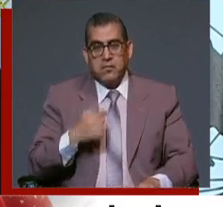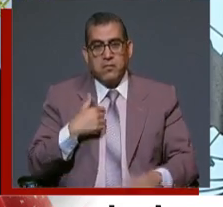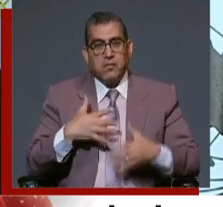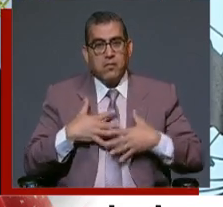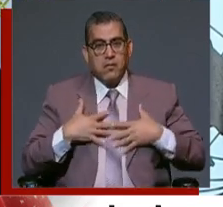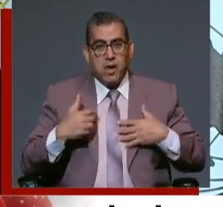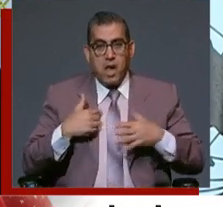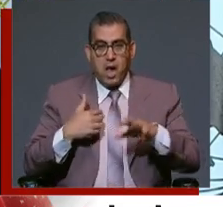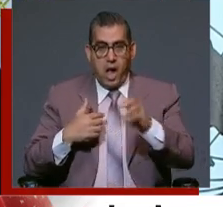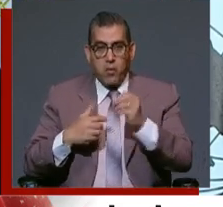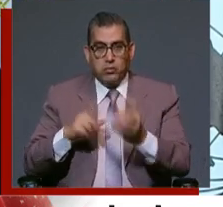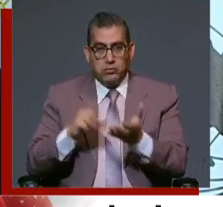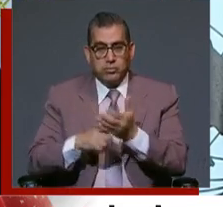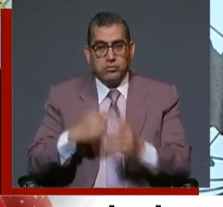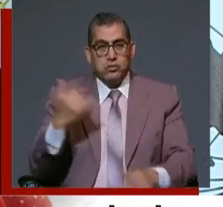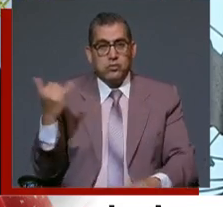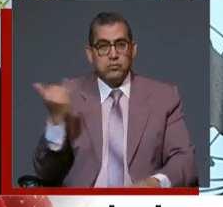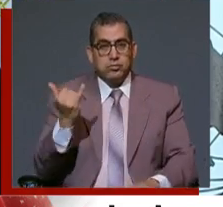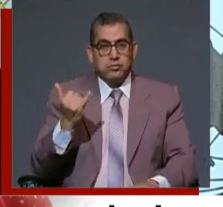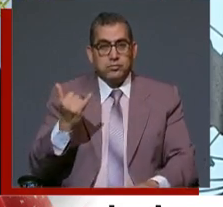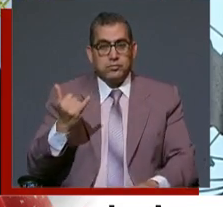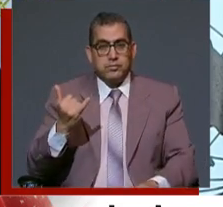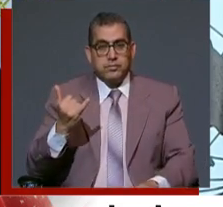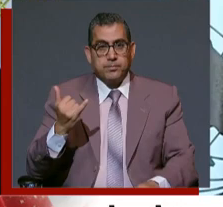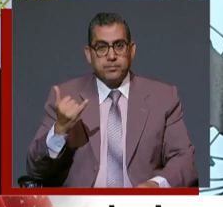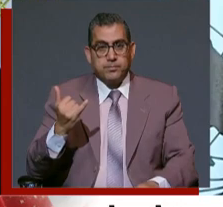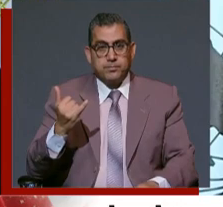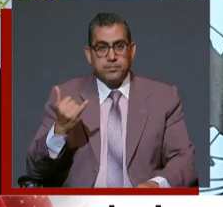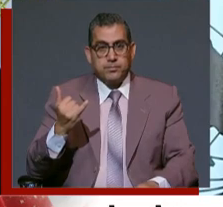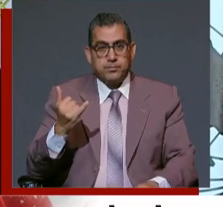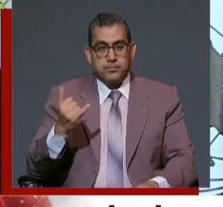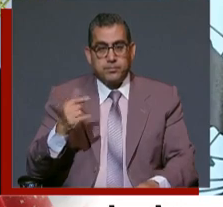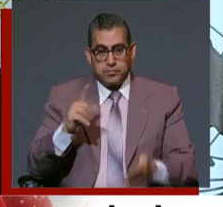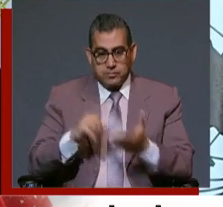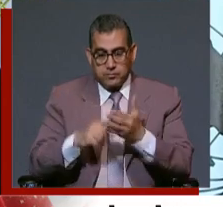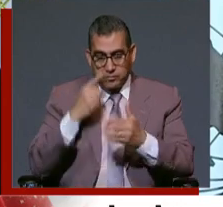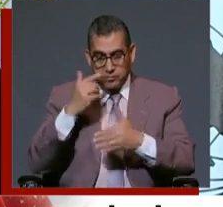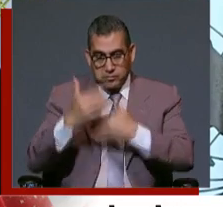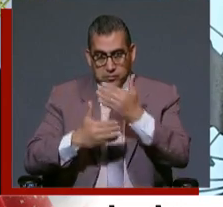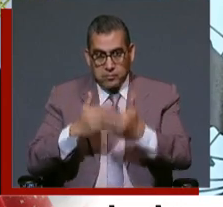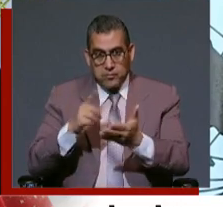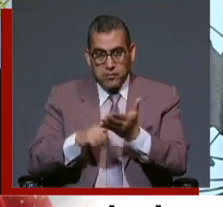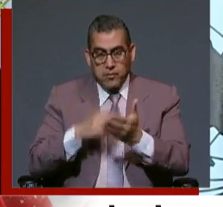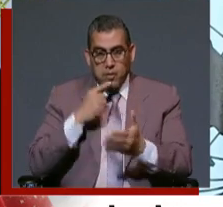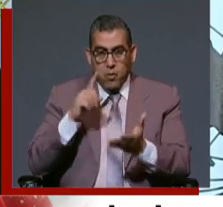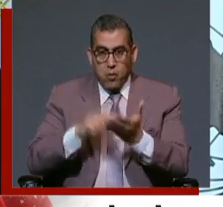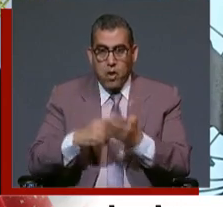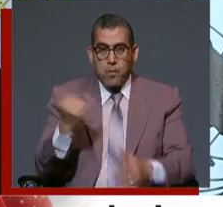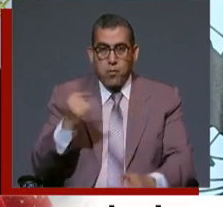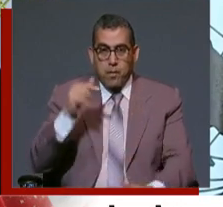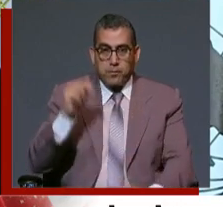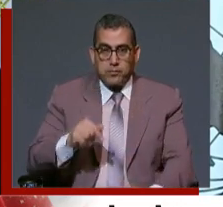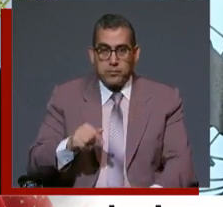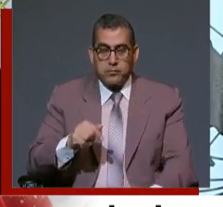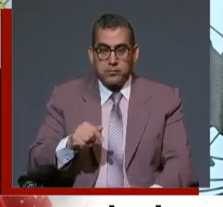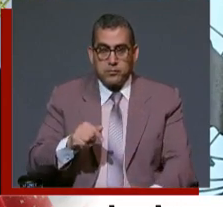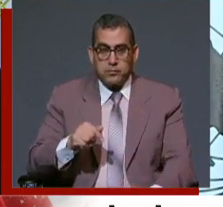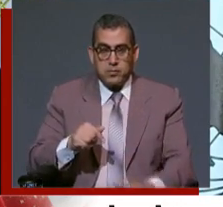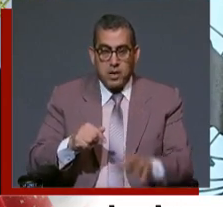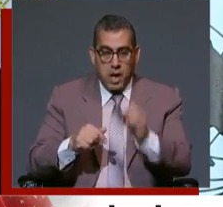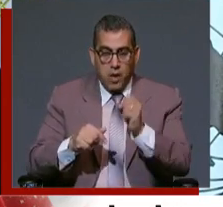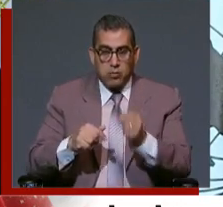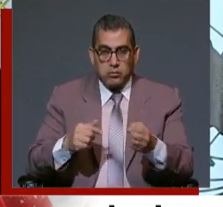رغبتي الحقيقية في أن نضالنا الآتي الحقيقي سيؤدي إلى